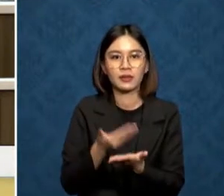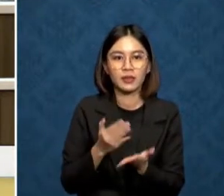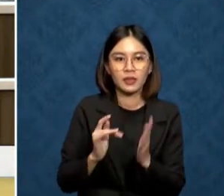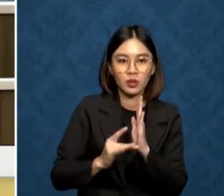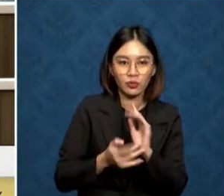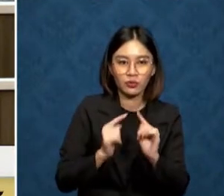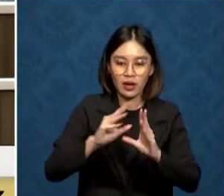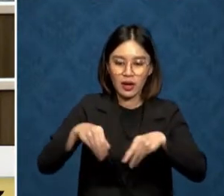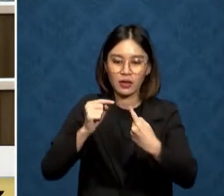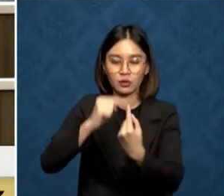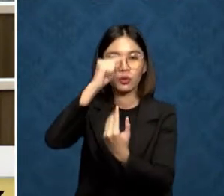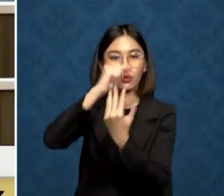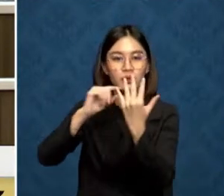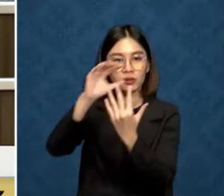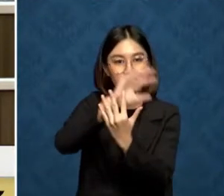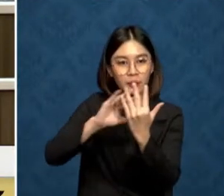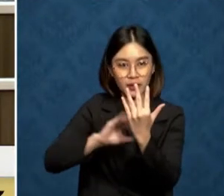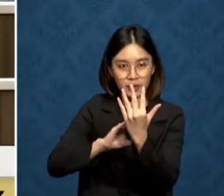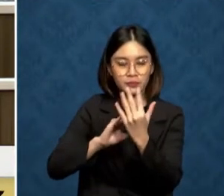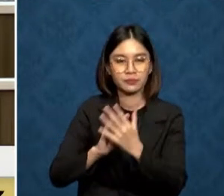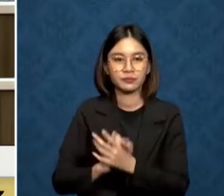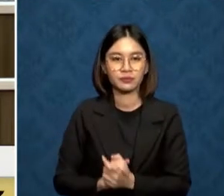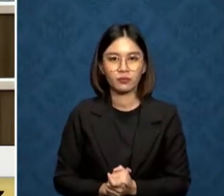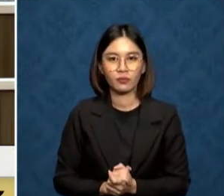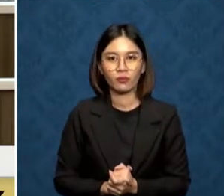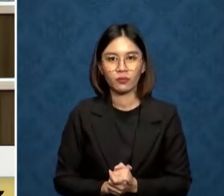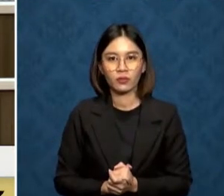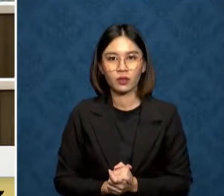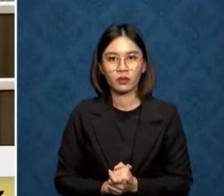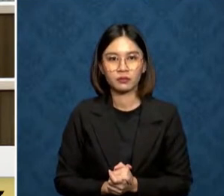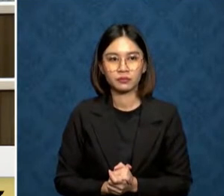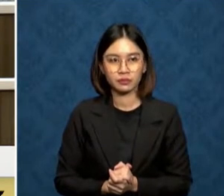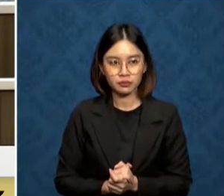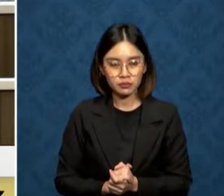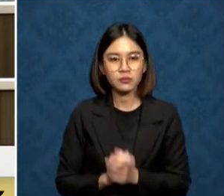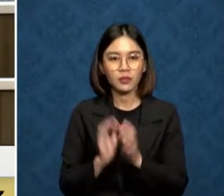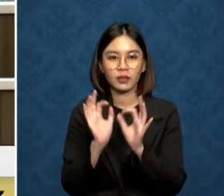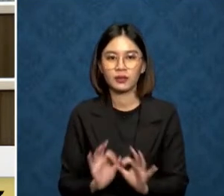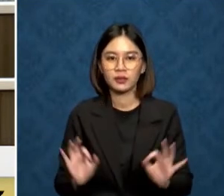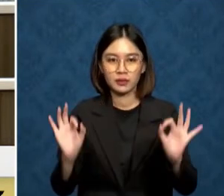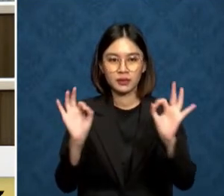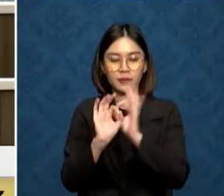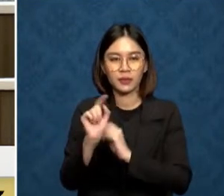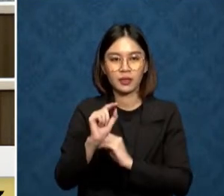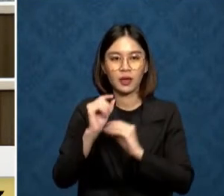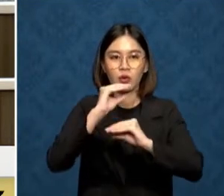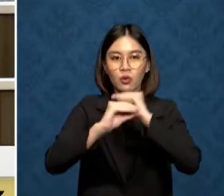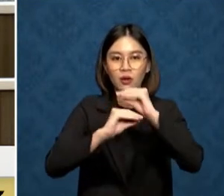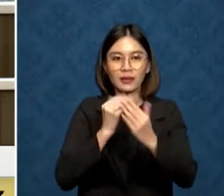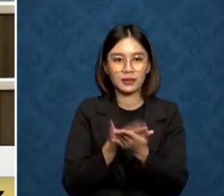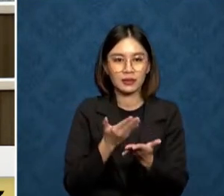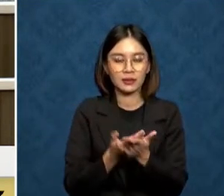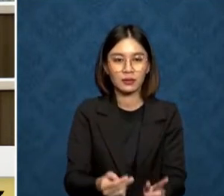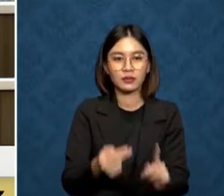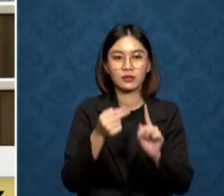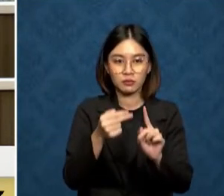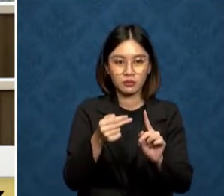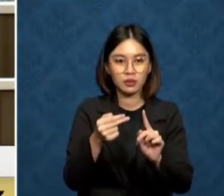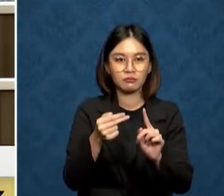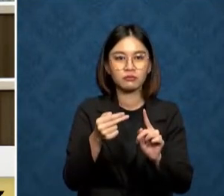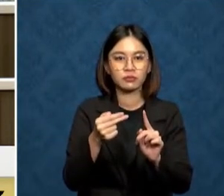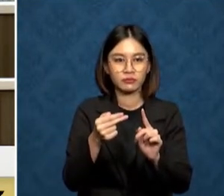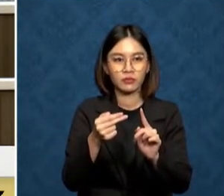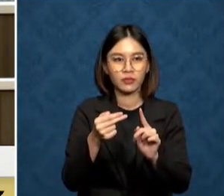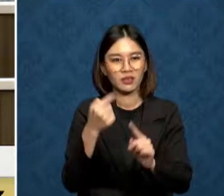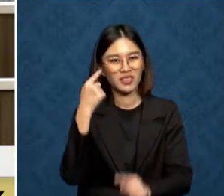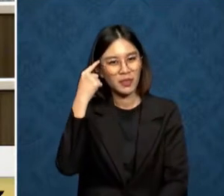กิับประเทศของพวกเราครับ แ่นอนครับ โครงการ Digital Wallet นั้นอาจะ